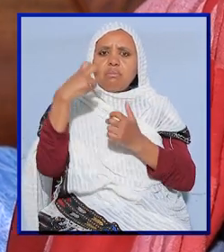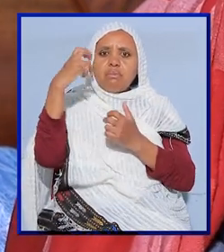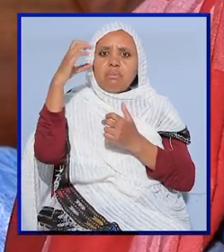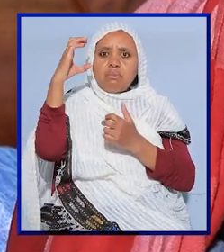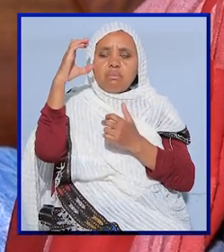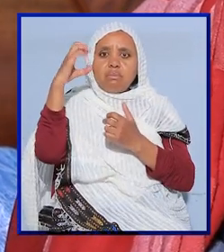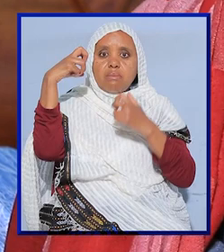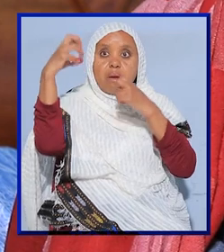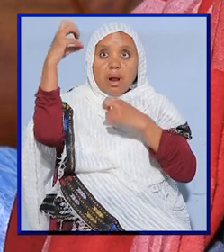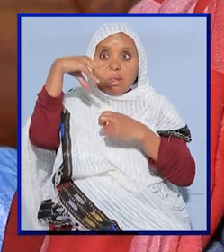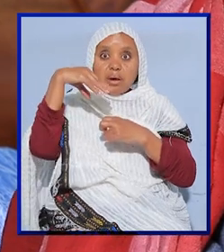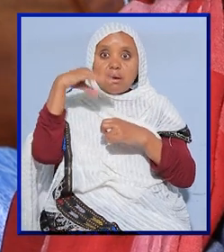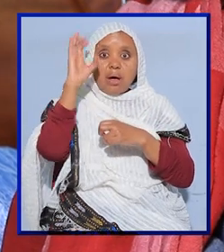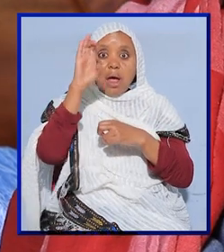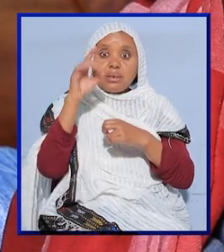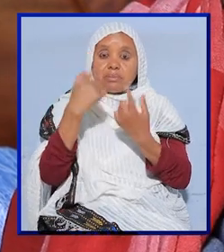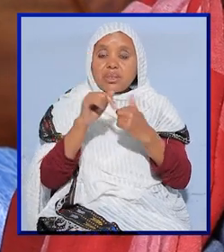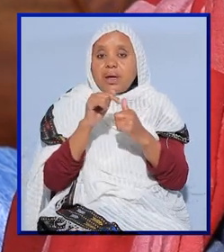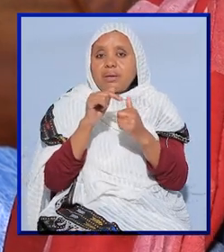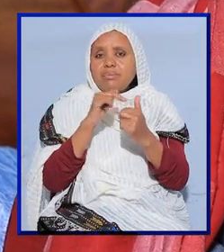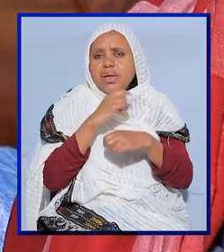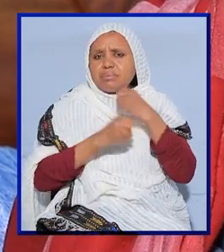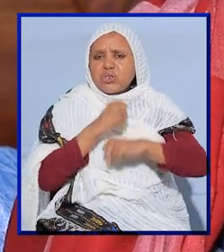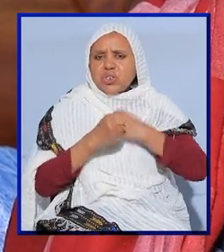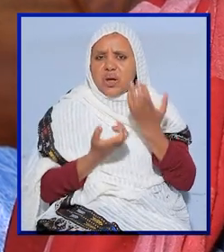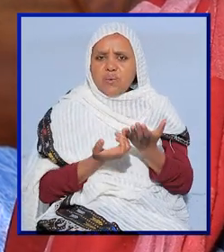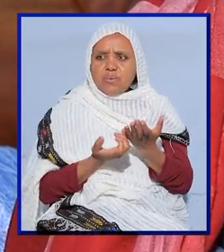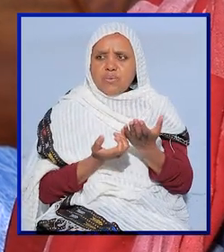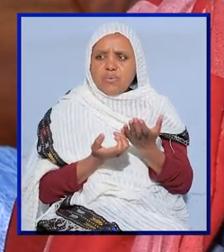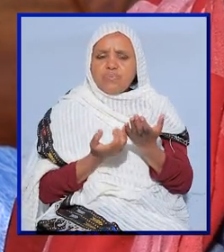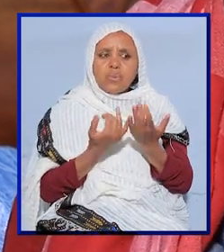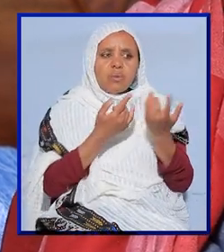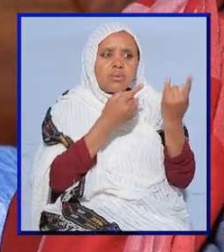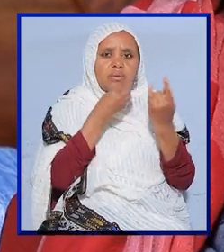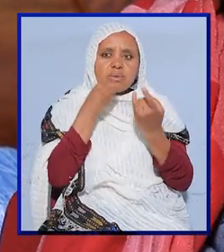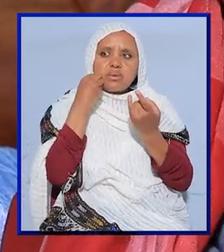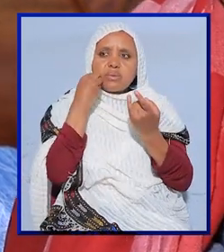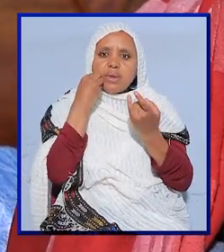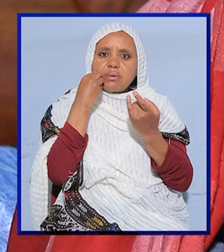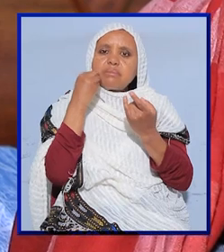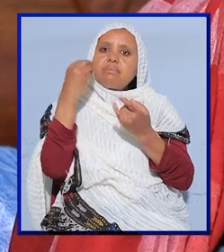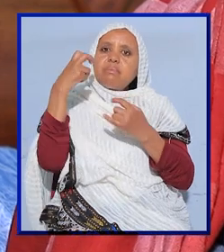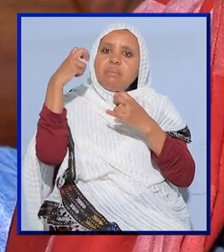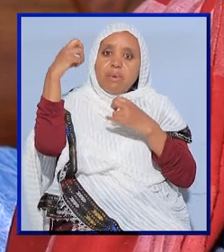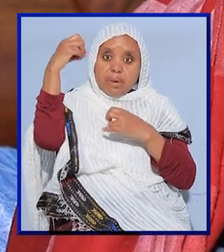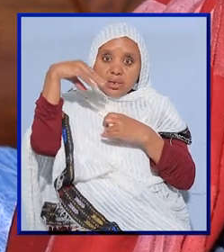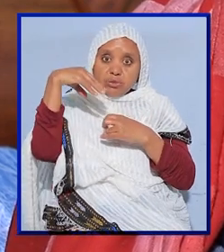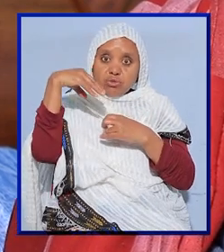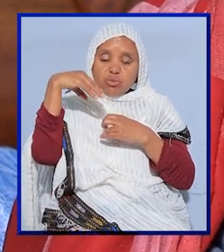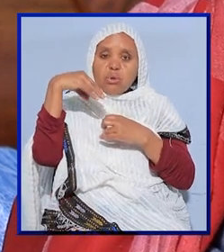መብራት ኃይል ሲመጣ እንዴት ትሳቀቃለሁ መሰለህ እነሱ ሰጡን መብራት እነዚህ ቤት መብራት ሰጡን